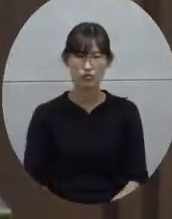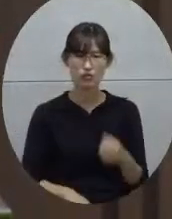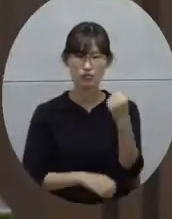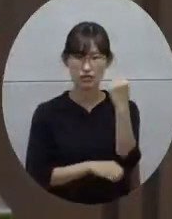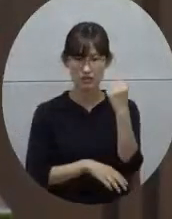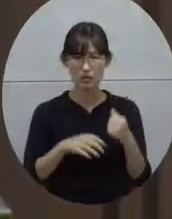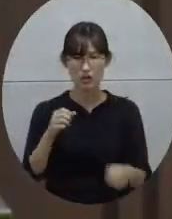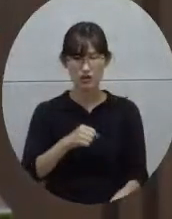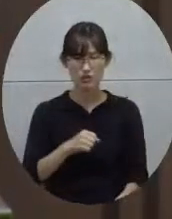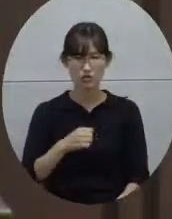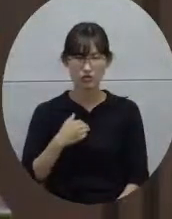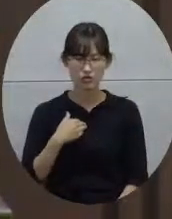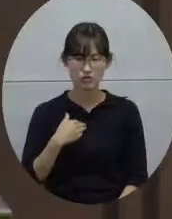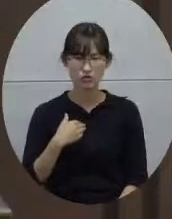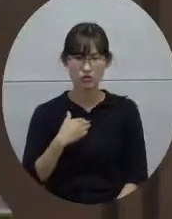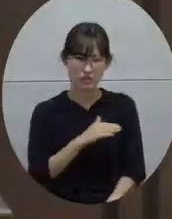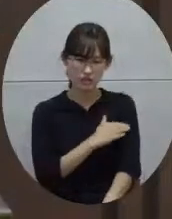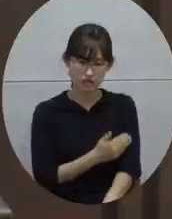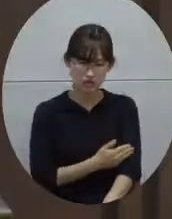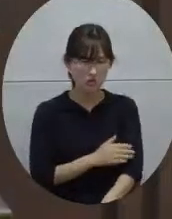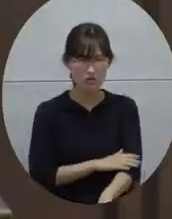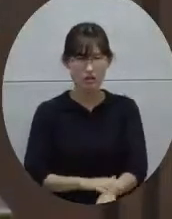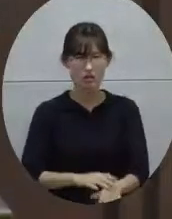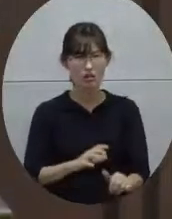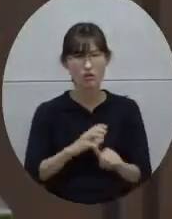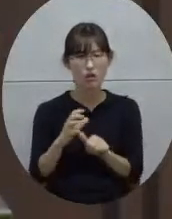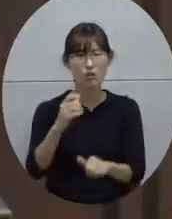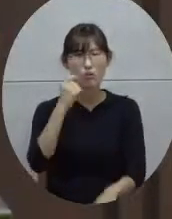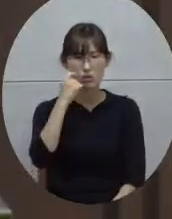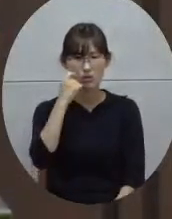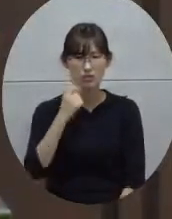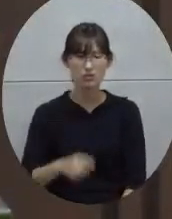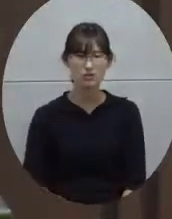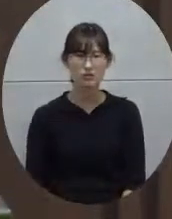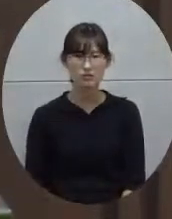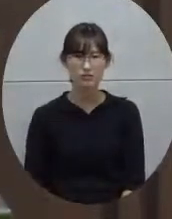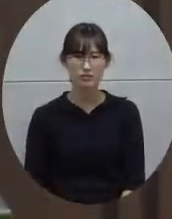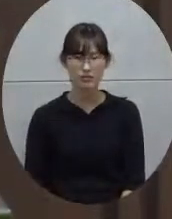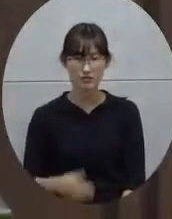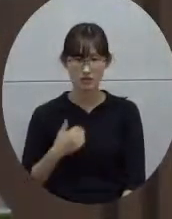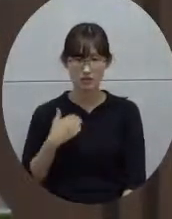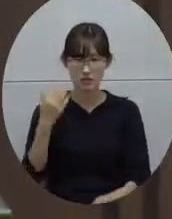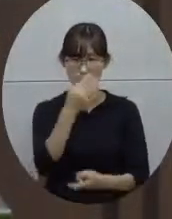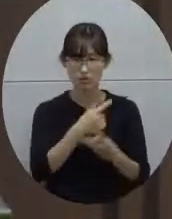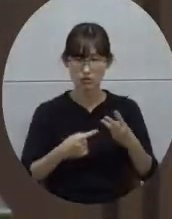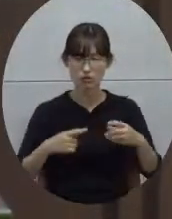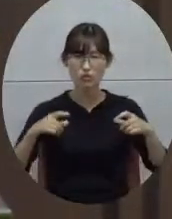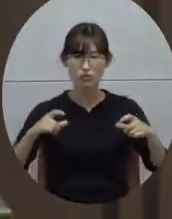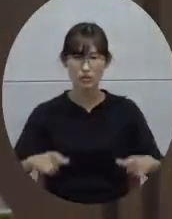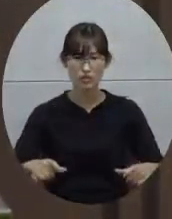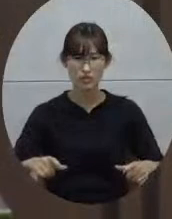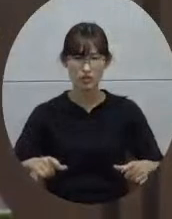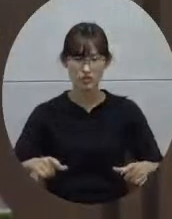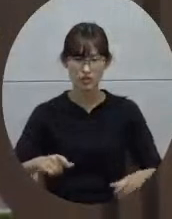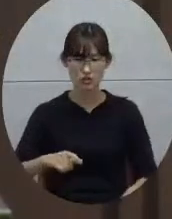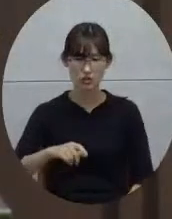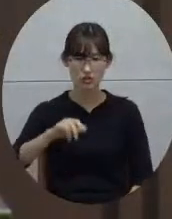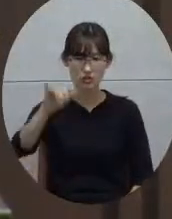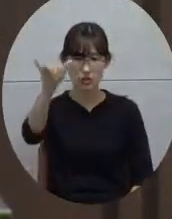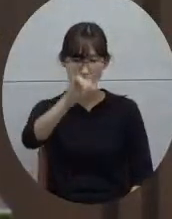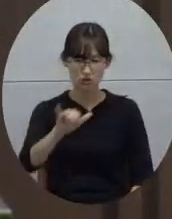잠재력을 제대로 활용하지 못하고 있었습니다. 우리 청주는 국토의 중심에 위치해